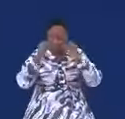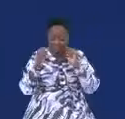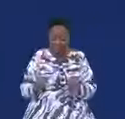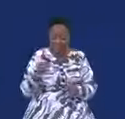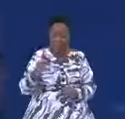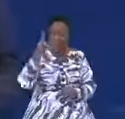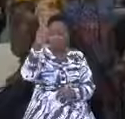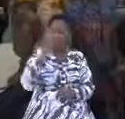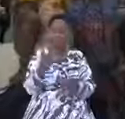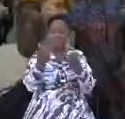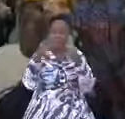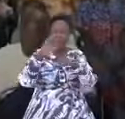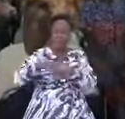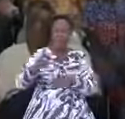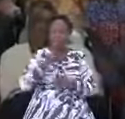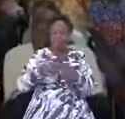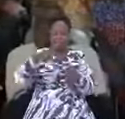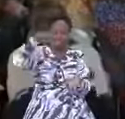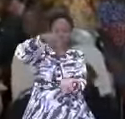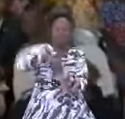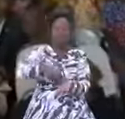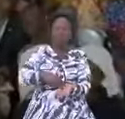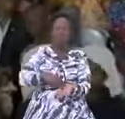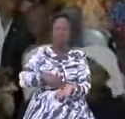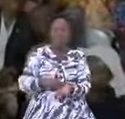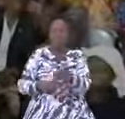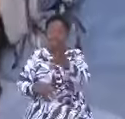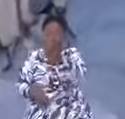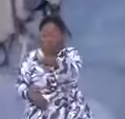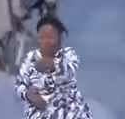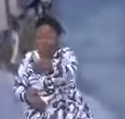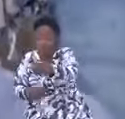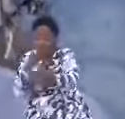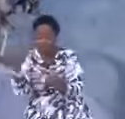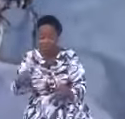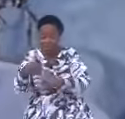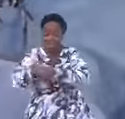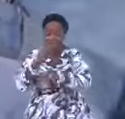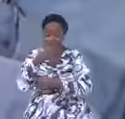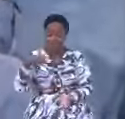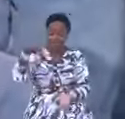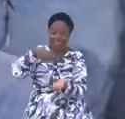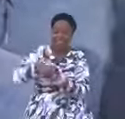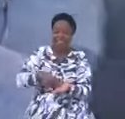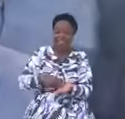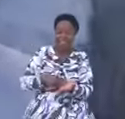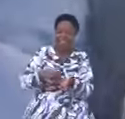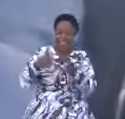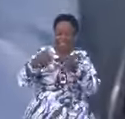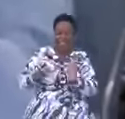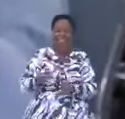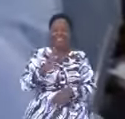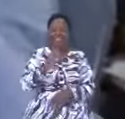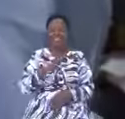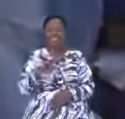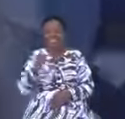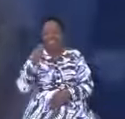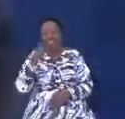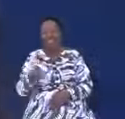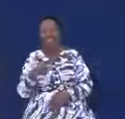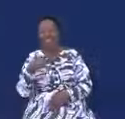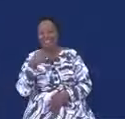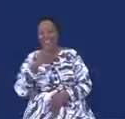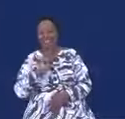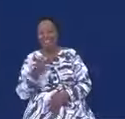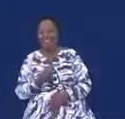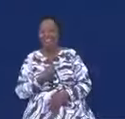aujourd'hui tu peux te lever laisser la raconter l'histoire elle même est